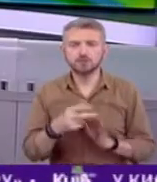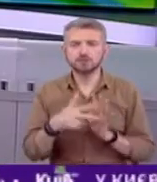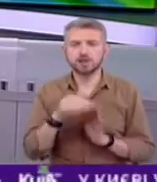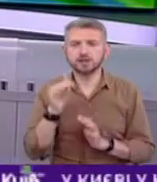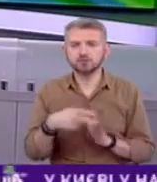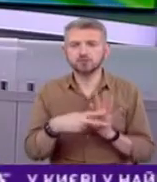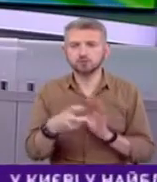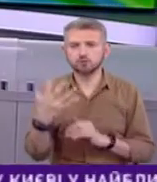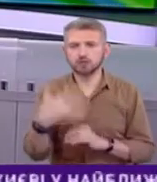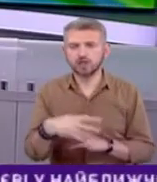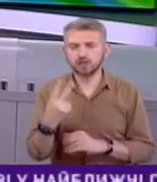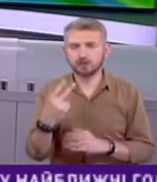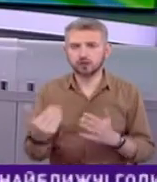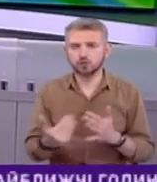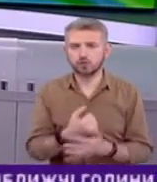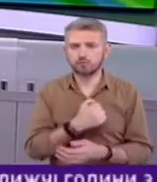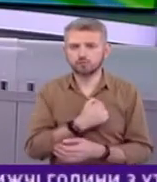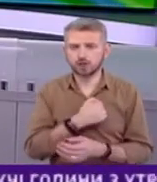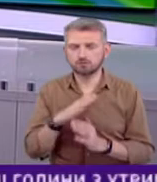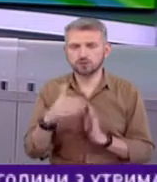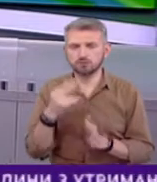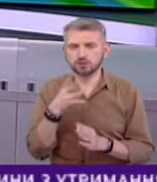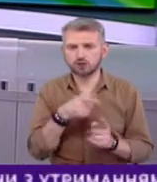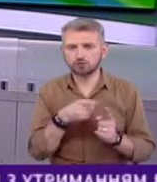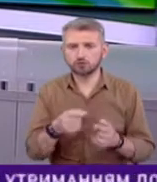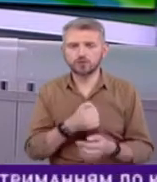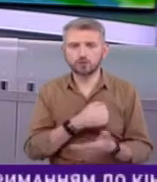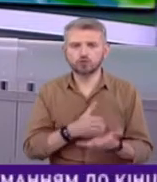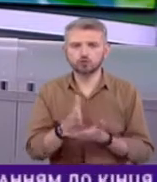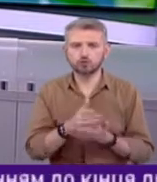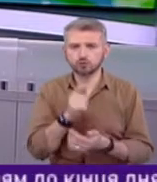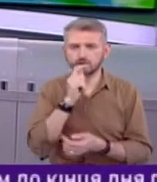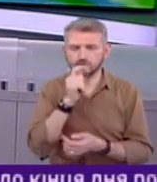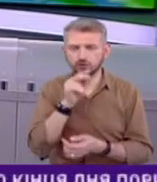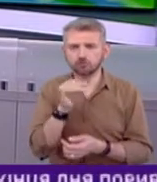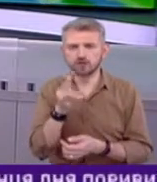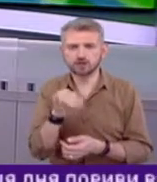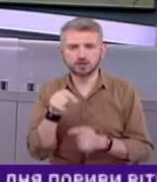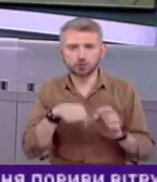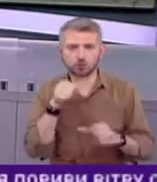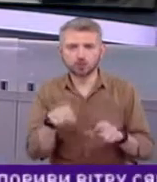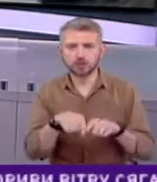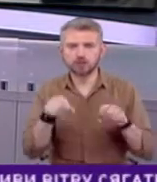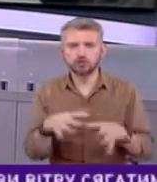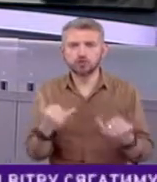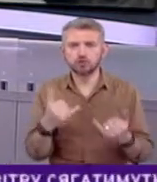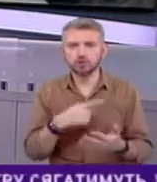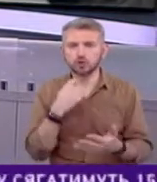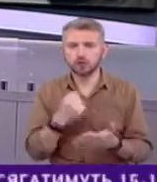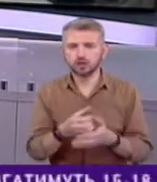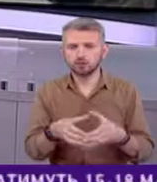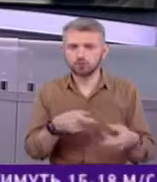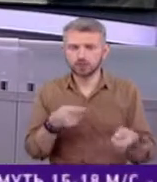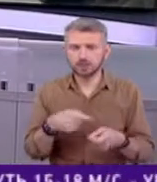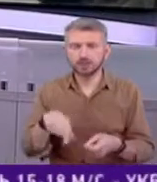18 752 новобранці призвуть на строкову військову службу у квітні-червні цього року. Таке рішення сьогодні ухвалив уряд.